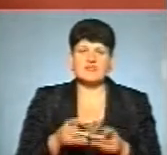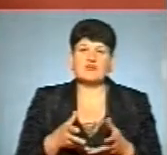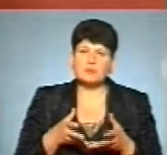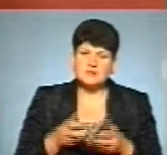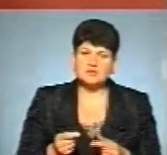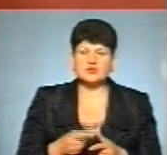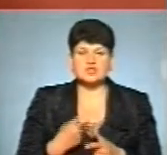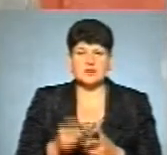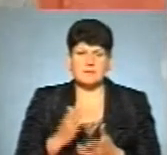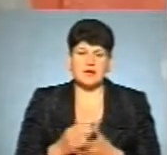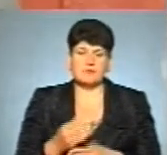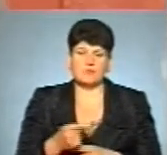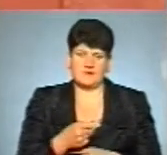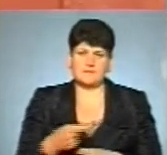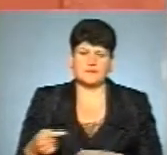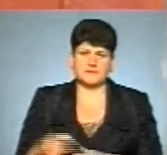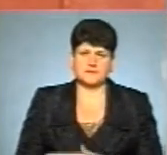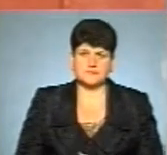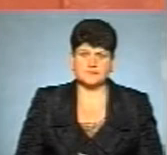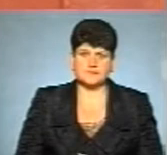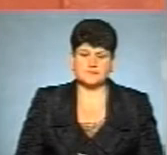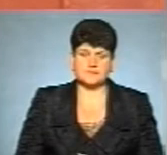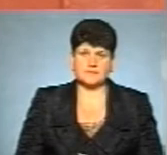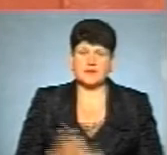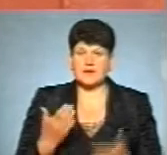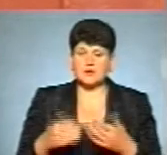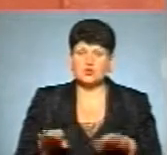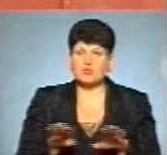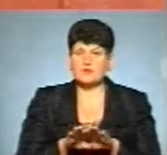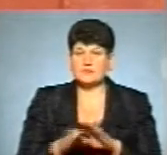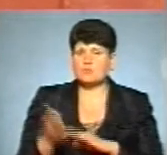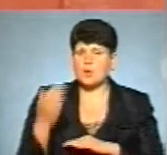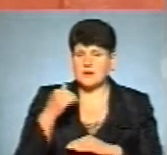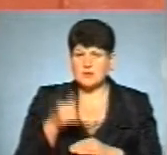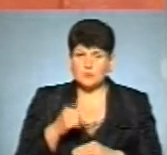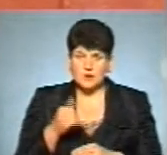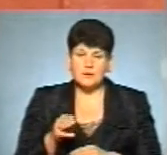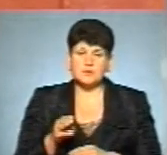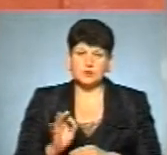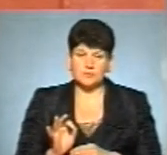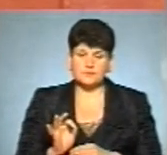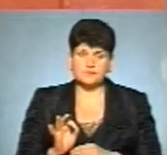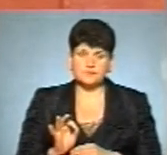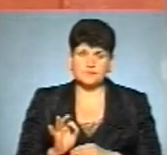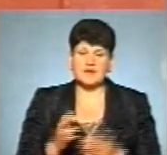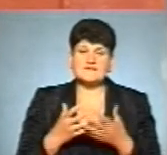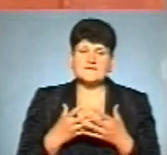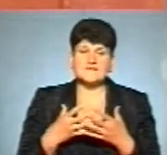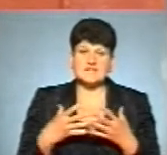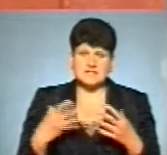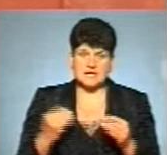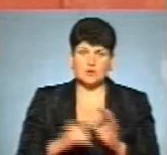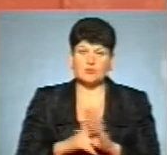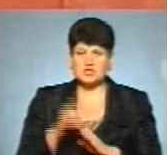чи маємо ми вже втрати? Якщо порівнювати з попередніми роками, то, скажімо, весняний і